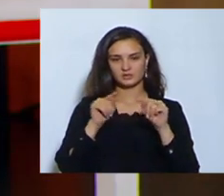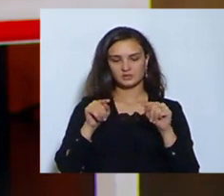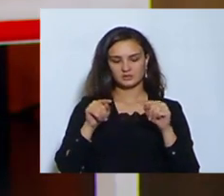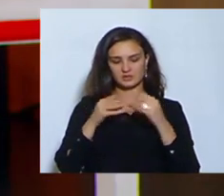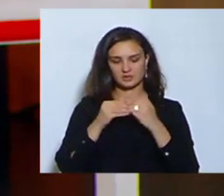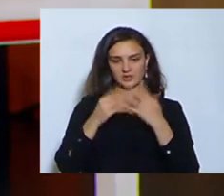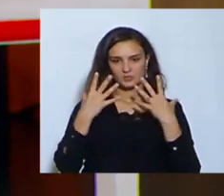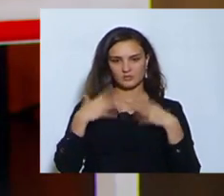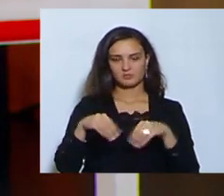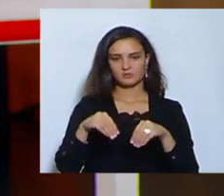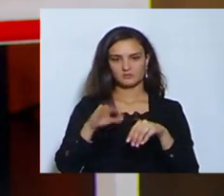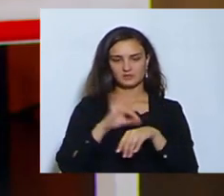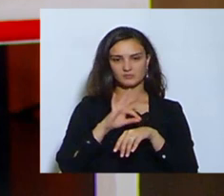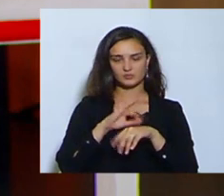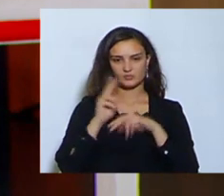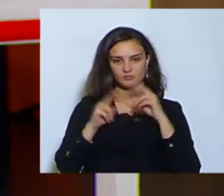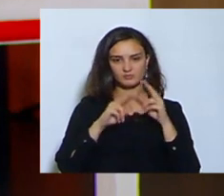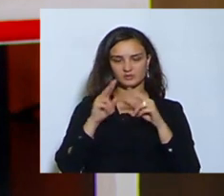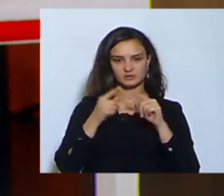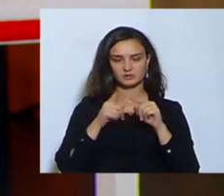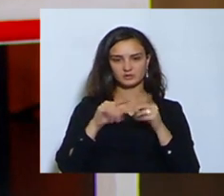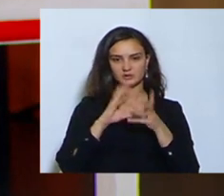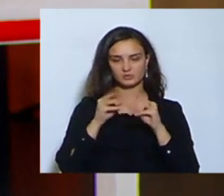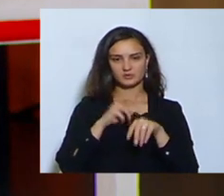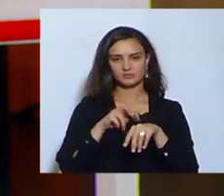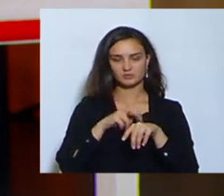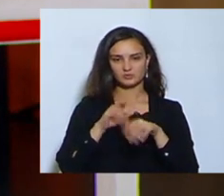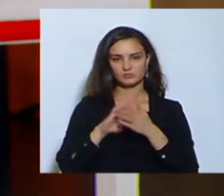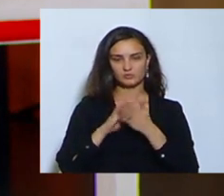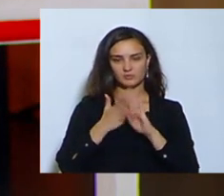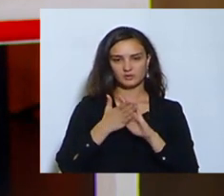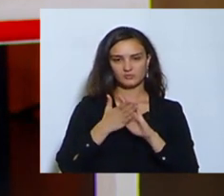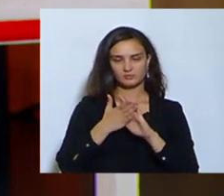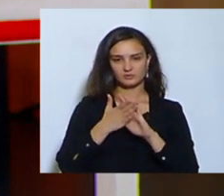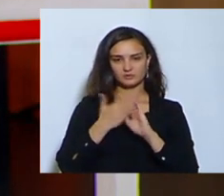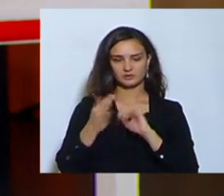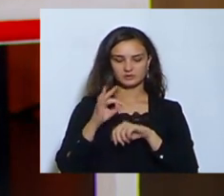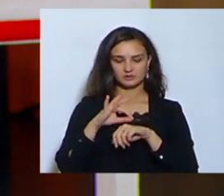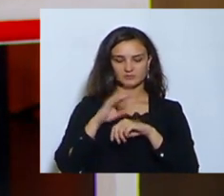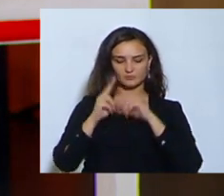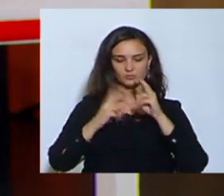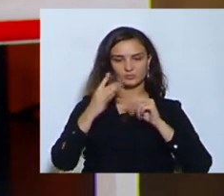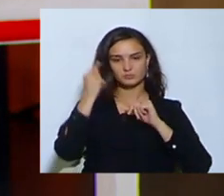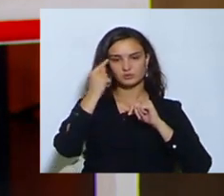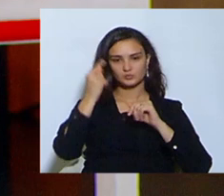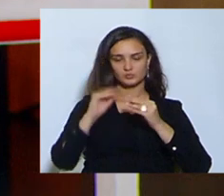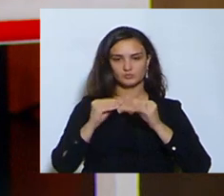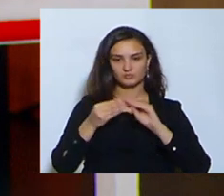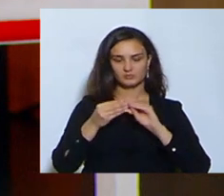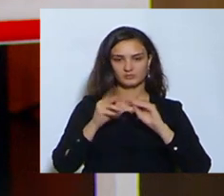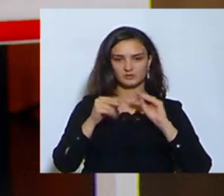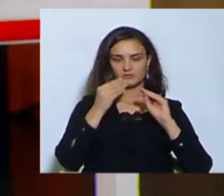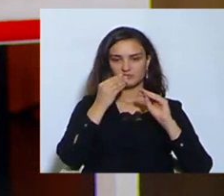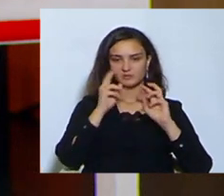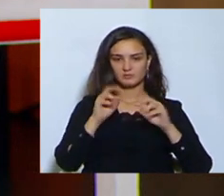სხეულებრივი სიმპტომი არის წმინდა ზოგადი სამედიცინო მდგომარეობის სიმპტომი თუ ფსიქიკური პრობლემა. და